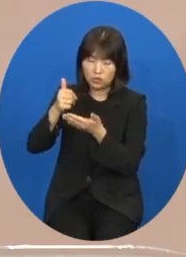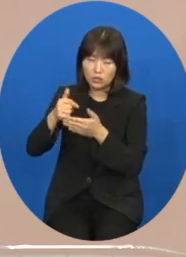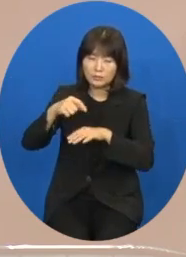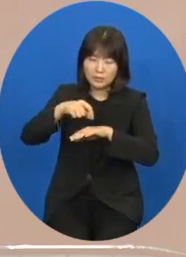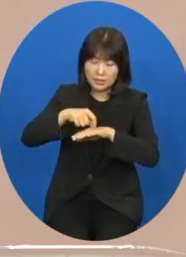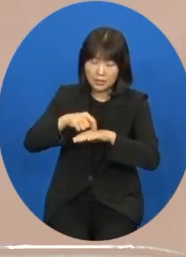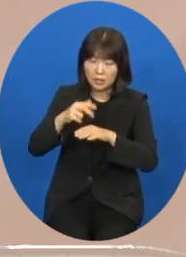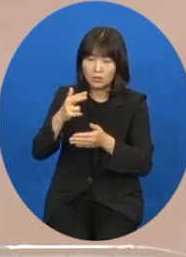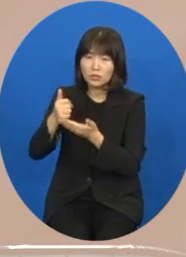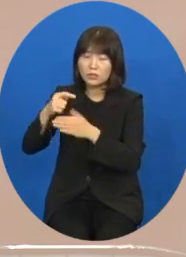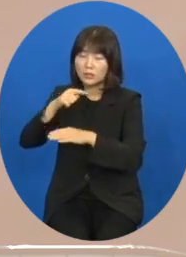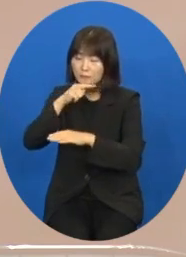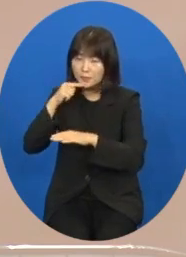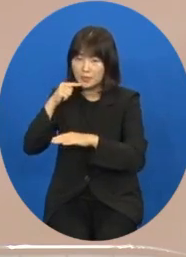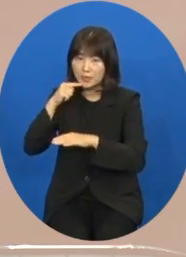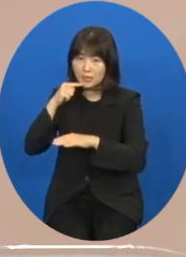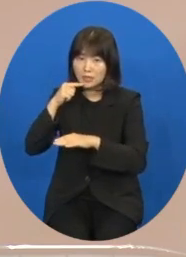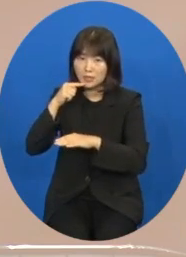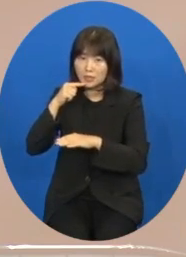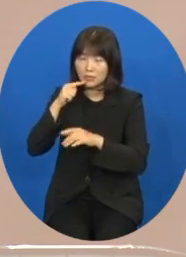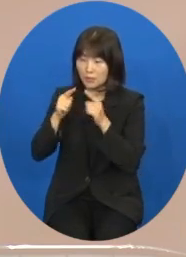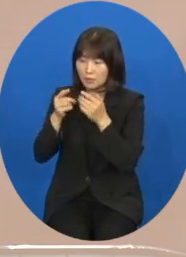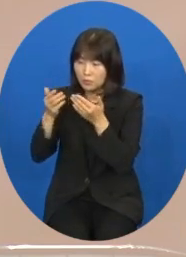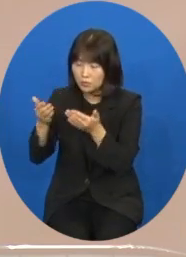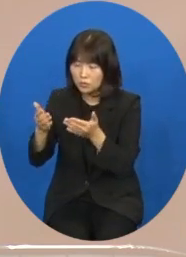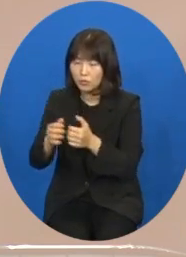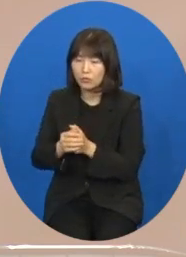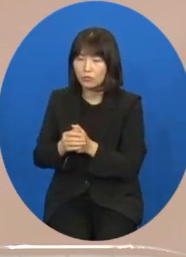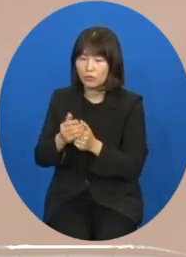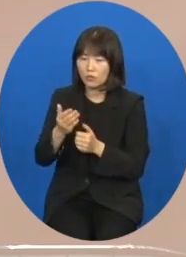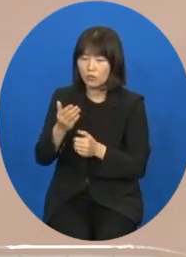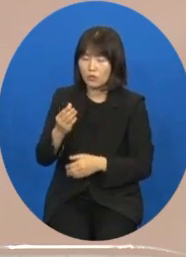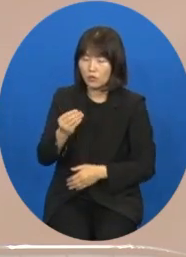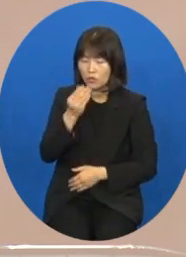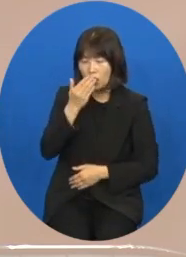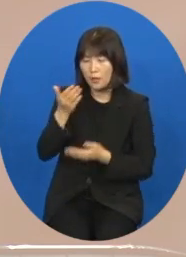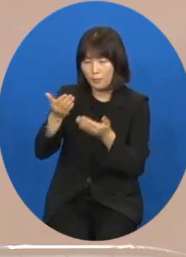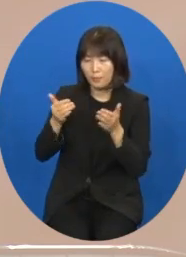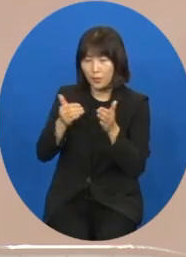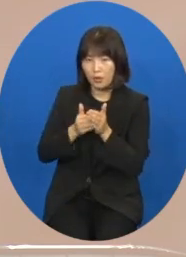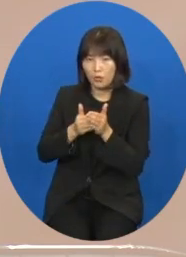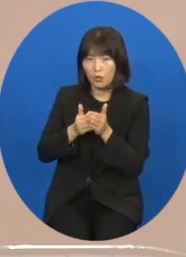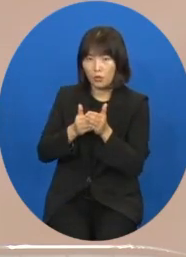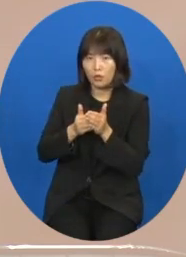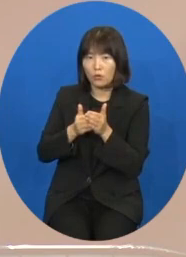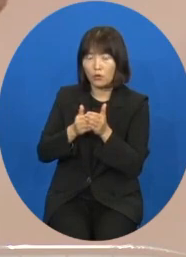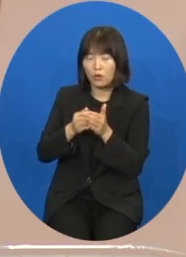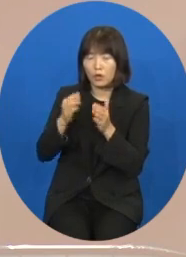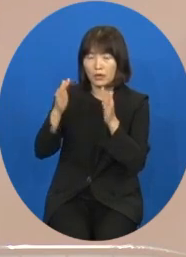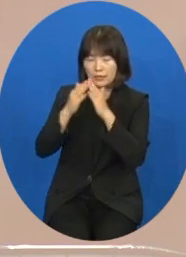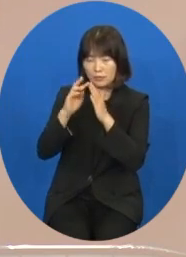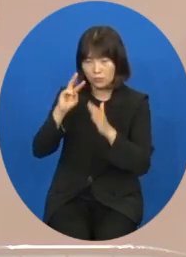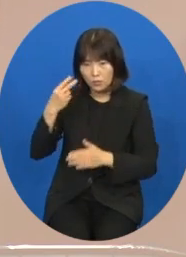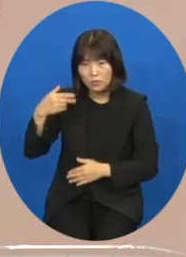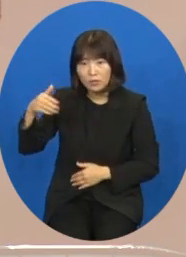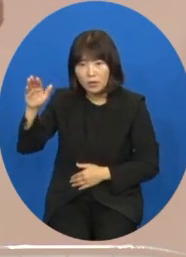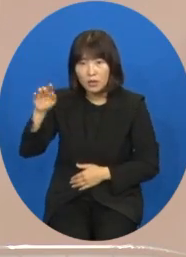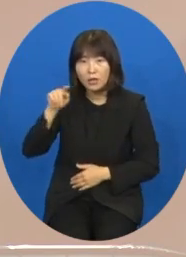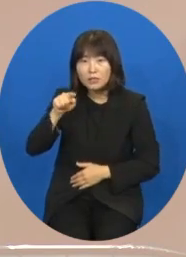피입니다. 그렇게 성찬 받고 조용히 숲을 빠져나와 집으로 돌아가요. 그곳으로 믿음을